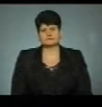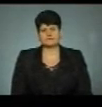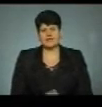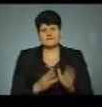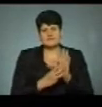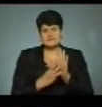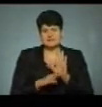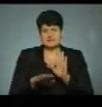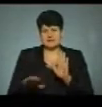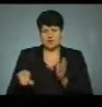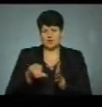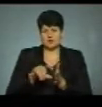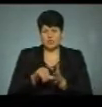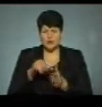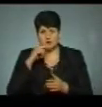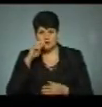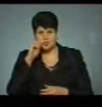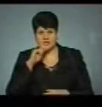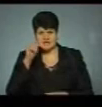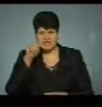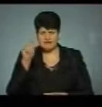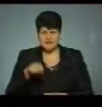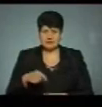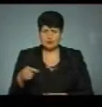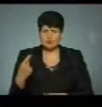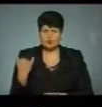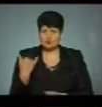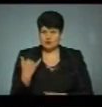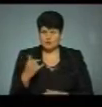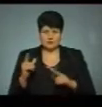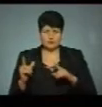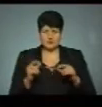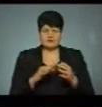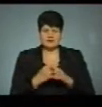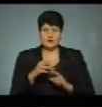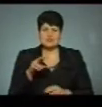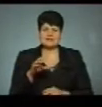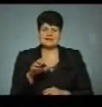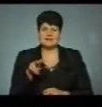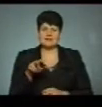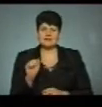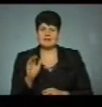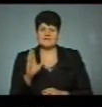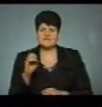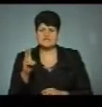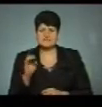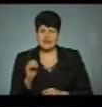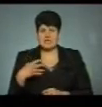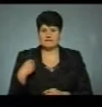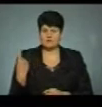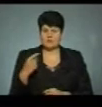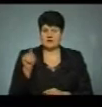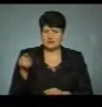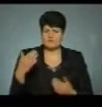Вісімдесят дітей-учасників російсько-української війни з Тернопільщини сьогодні вирушили у селище Славське Львівської області. Там вони